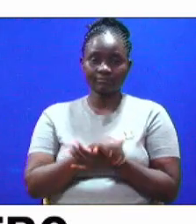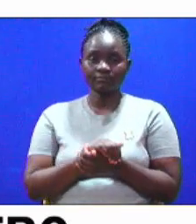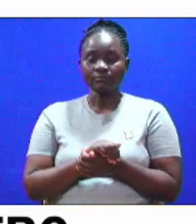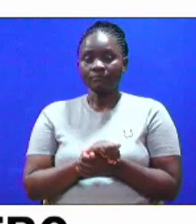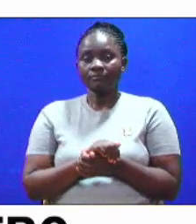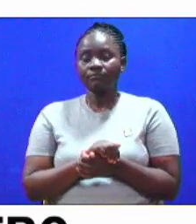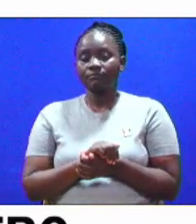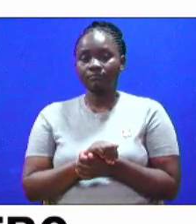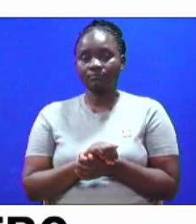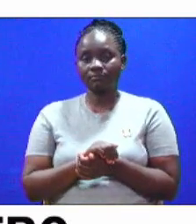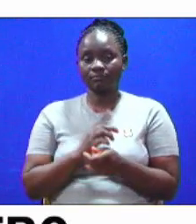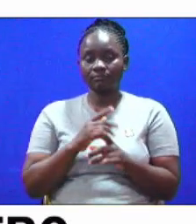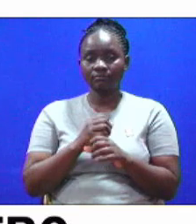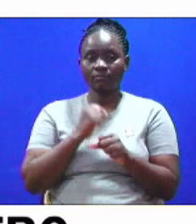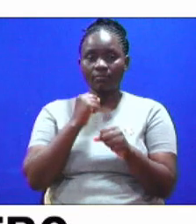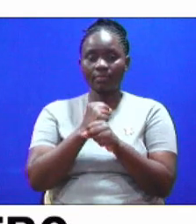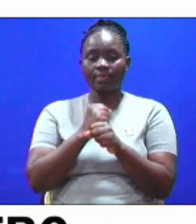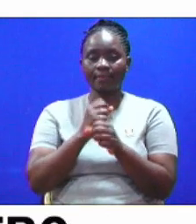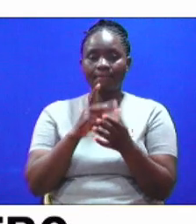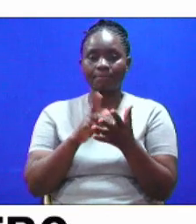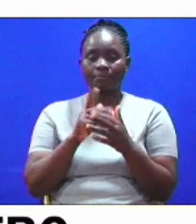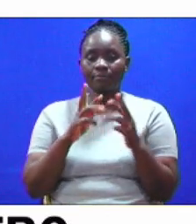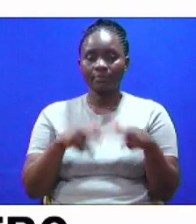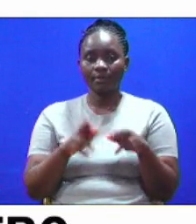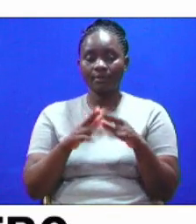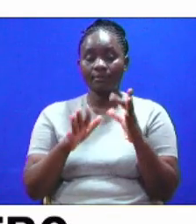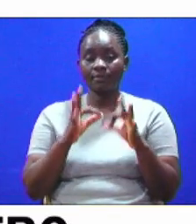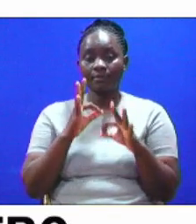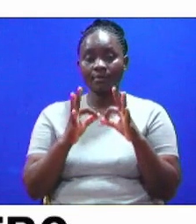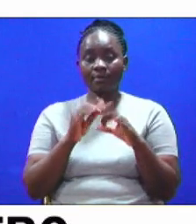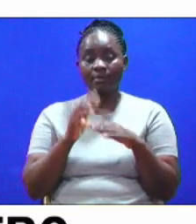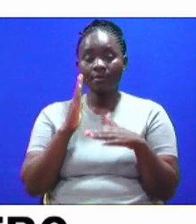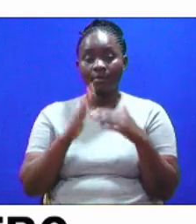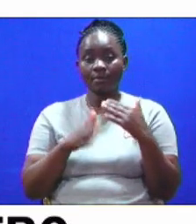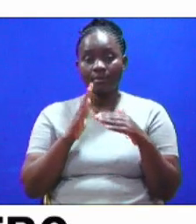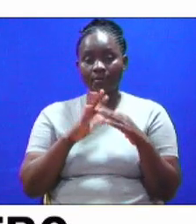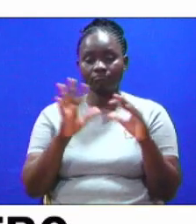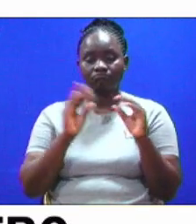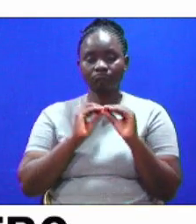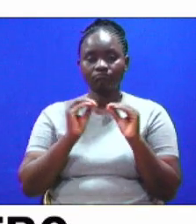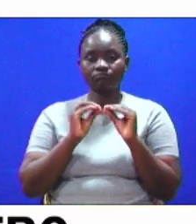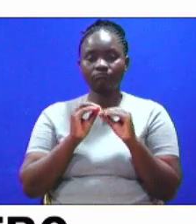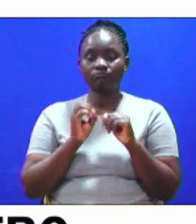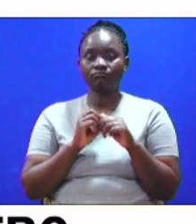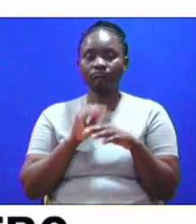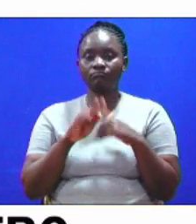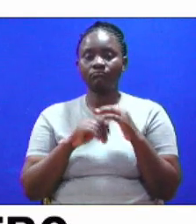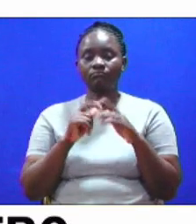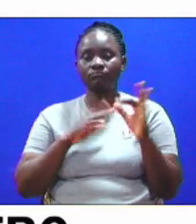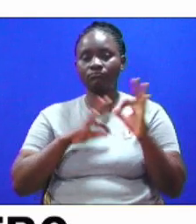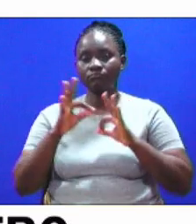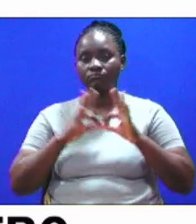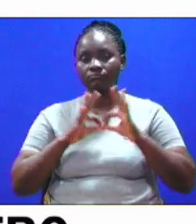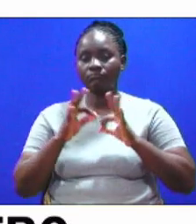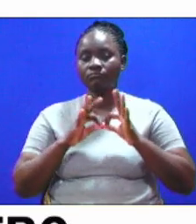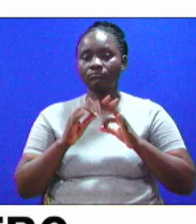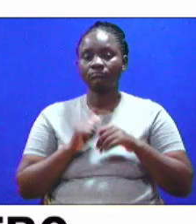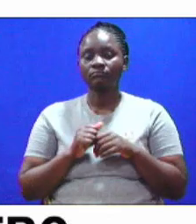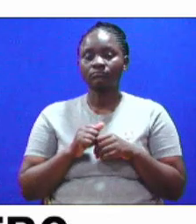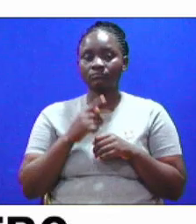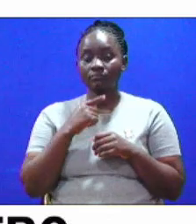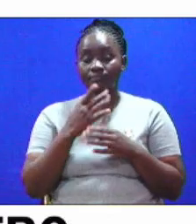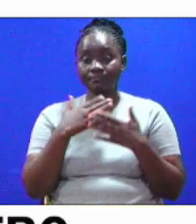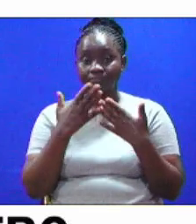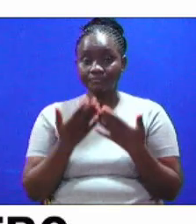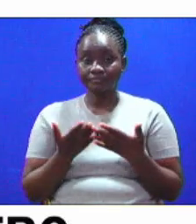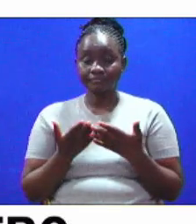so mo contract ta wa kan para anya para tra ba completed ayon sina ba resa na nda we ba